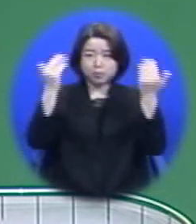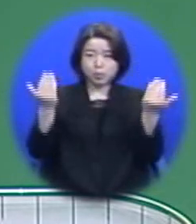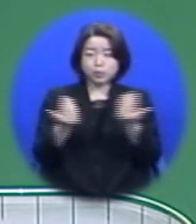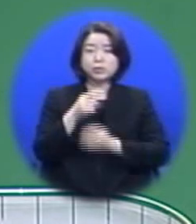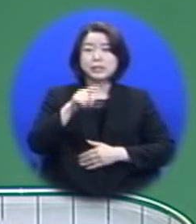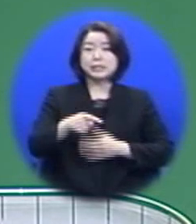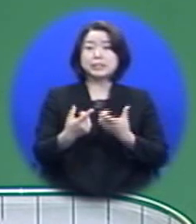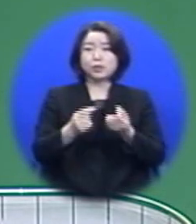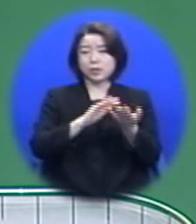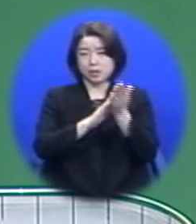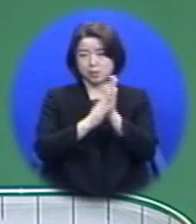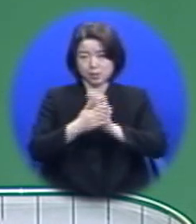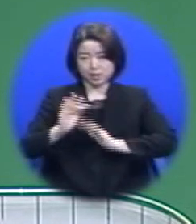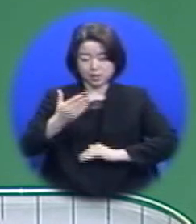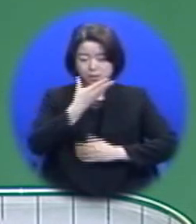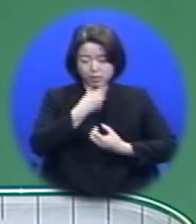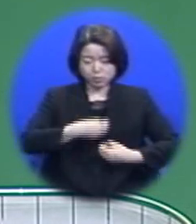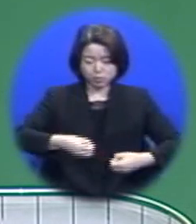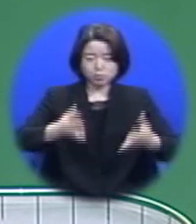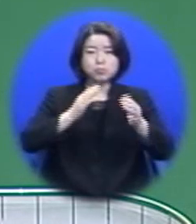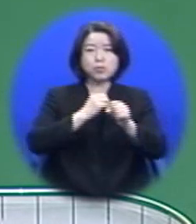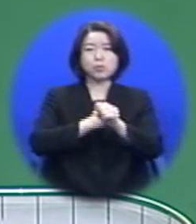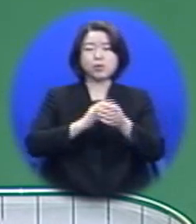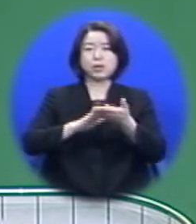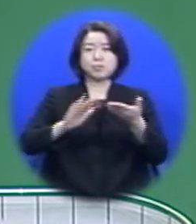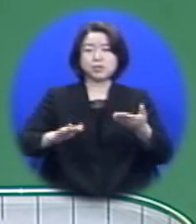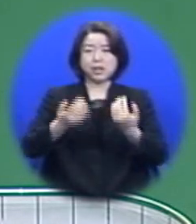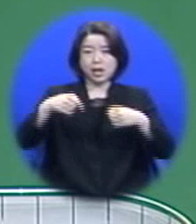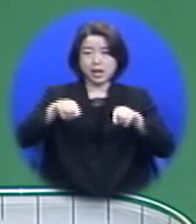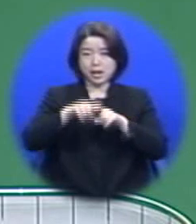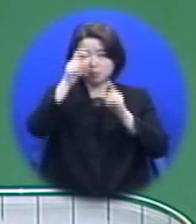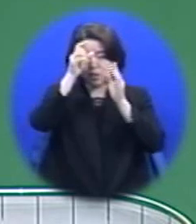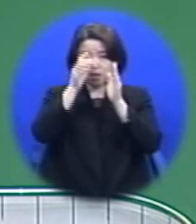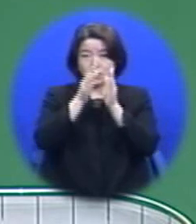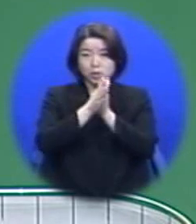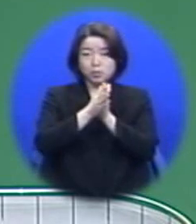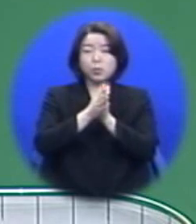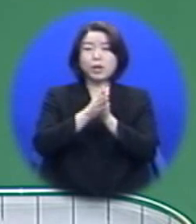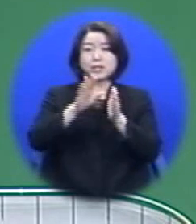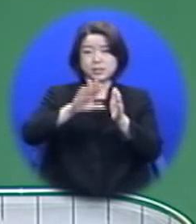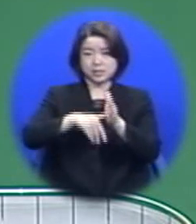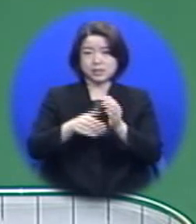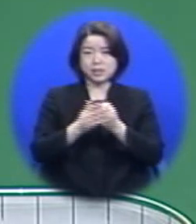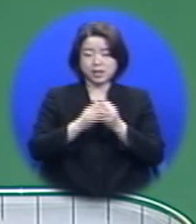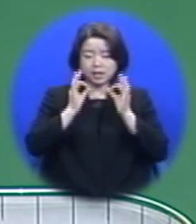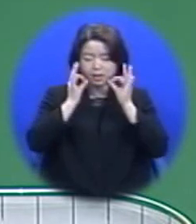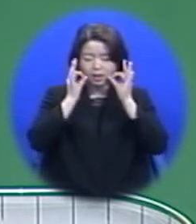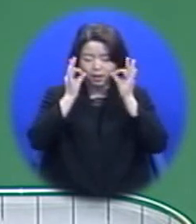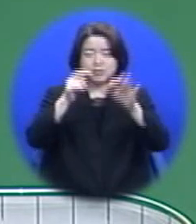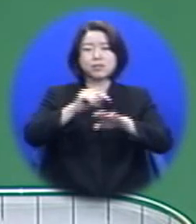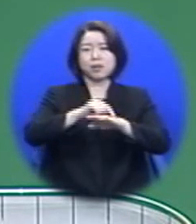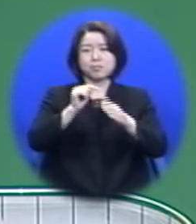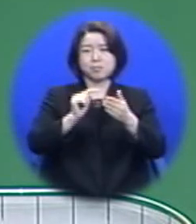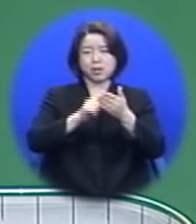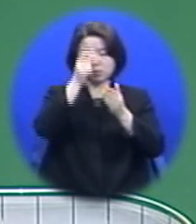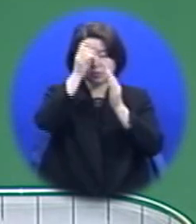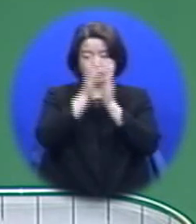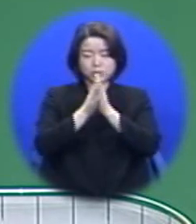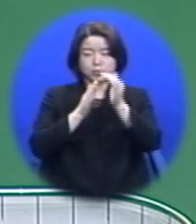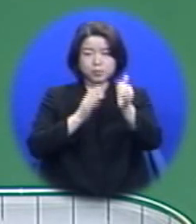되기를 축복합니다 우리 오늘이 시간 함께 기도하실 텐데 우리 간절한 마음으로 기도하십시다